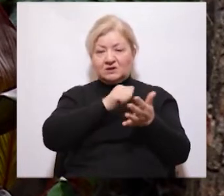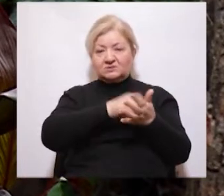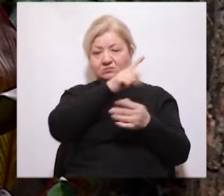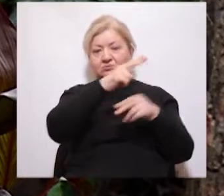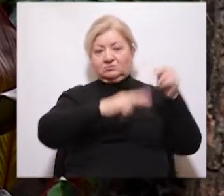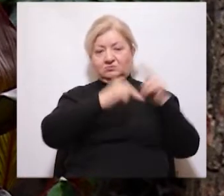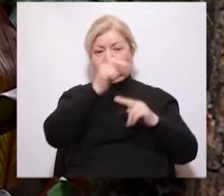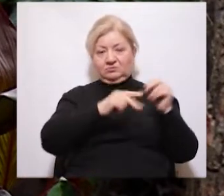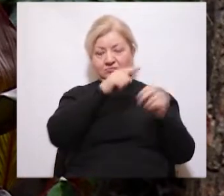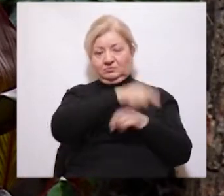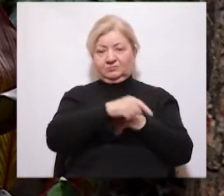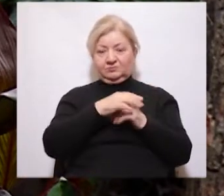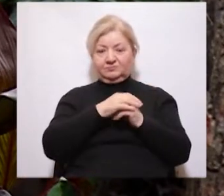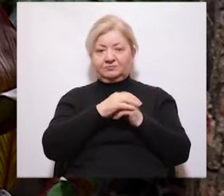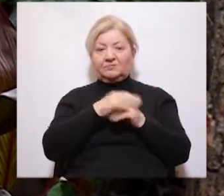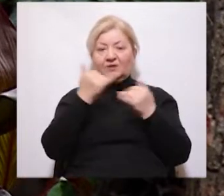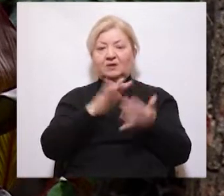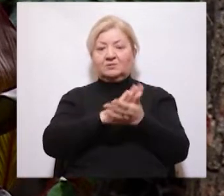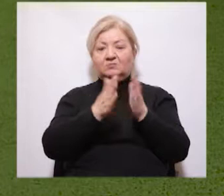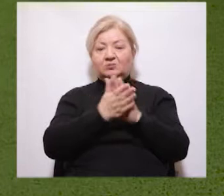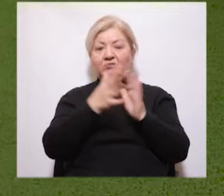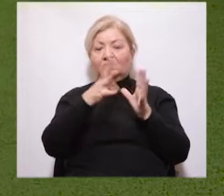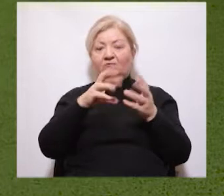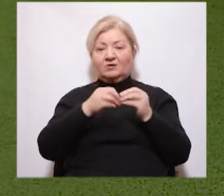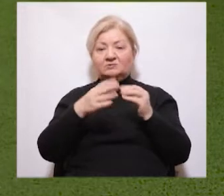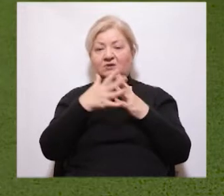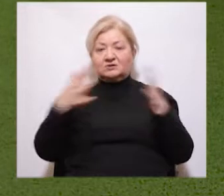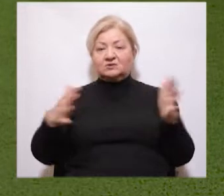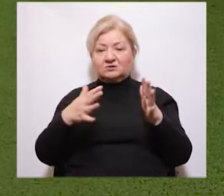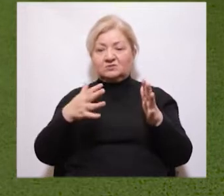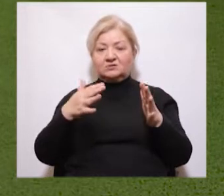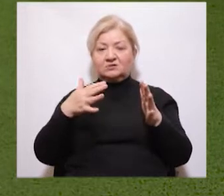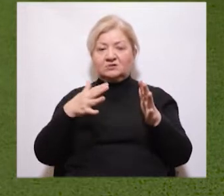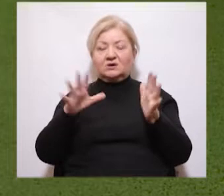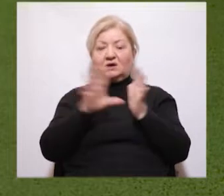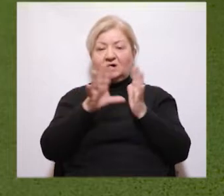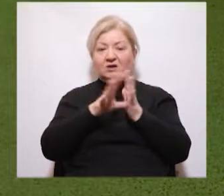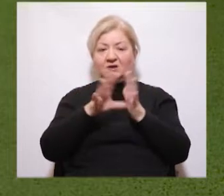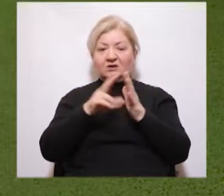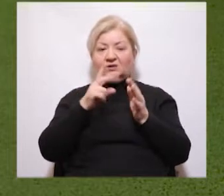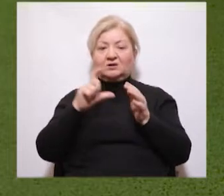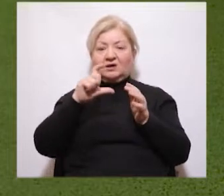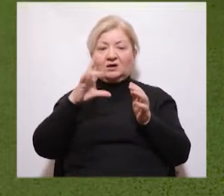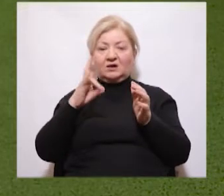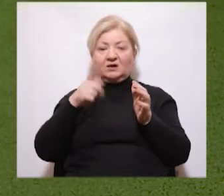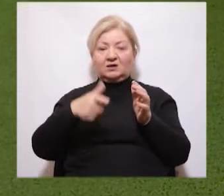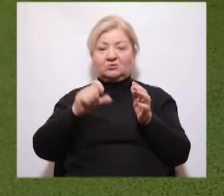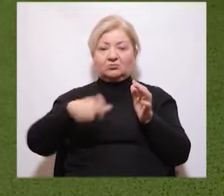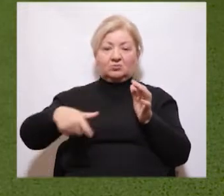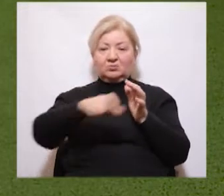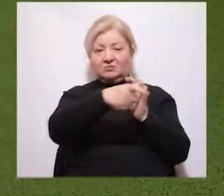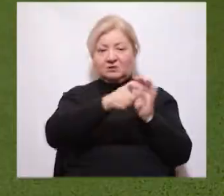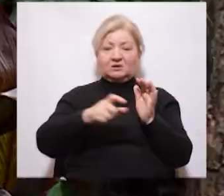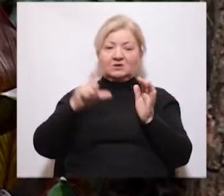ჰიდროელექტროსადგურის მშენებლობის საწინდარი ბორჯომში. დღეს მდგომარეობით ყველაზე დიდი ჰიდროელექტროსადგური საქართველოში არის ენგურჰესი,